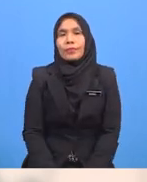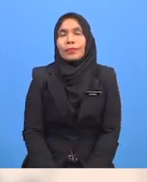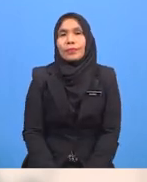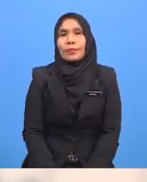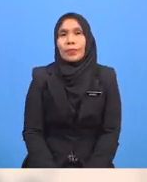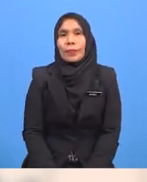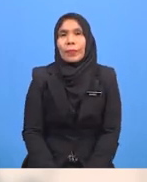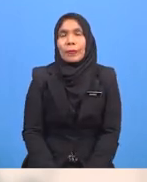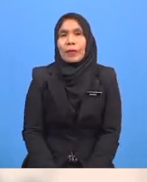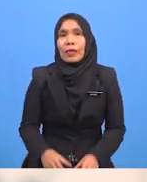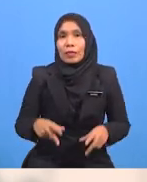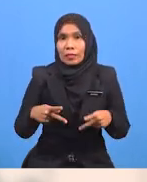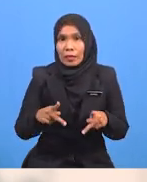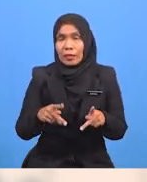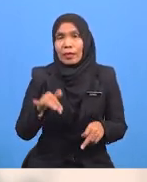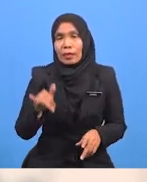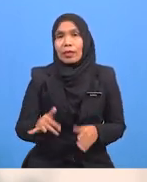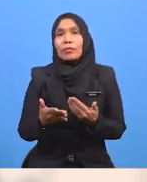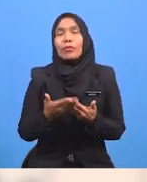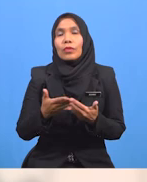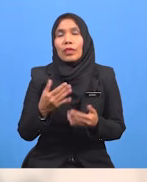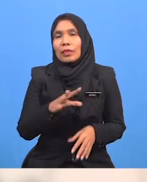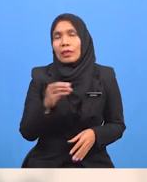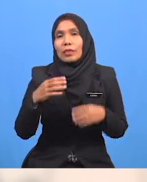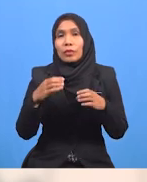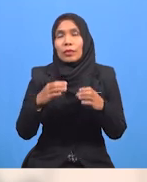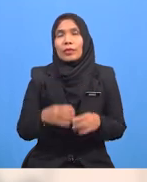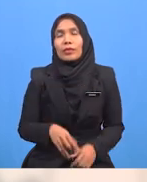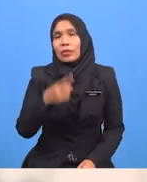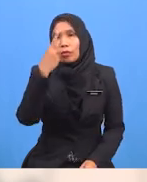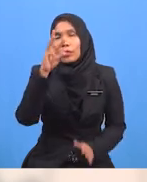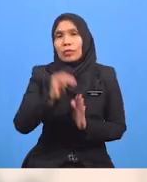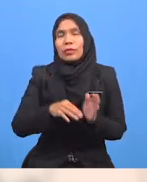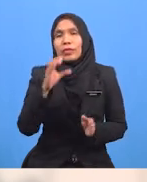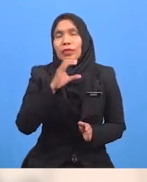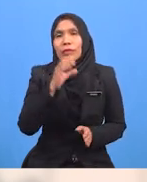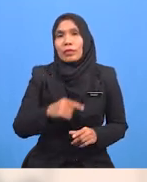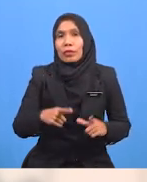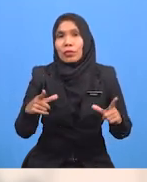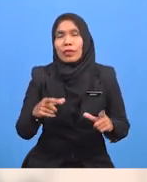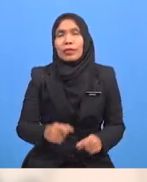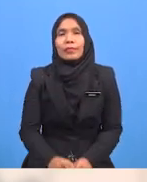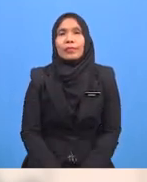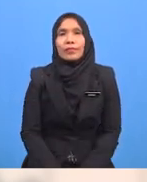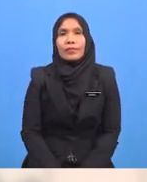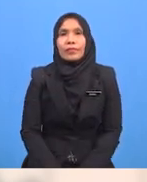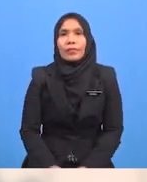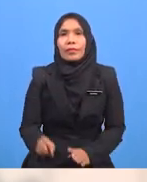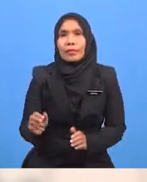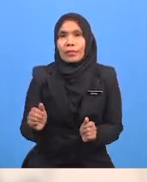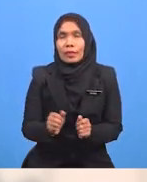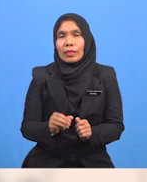demikian Saida paling mudah dan cepat untuk mencari luas adalah dengan